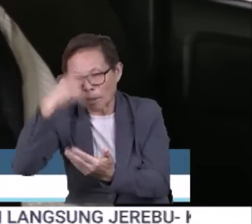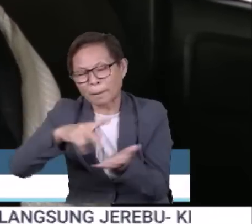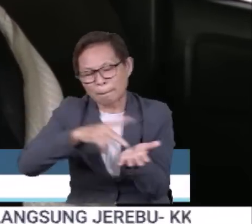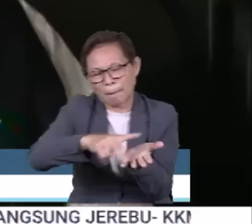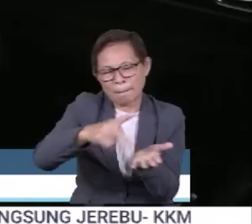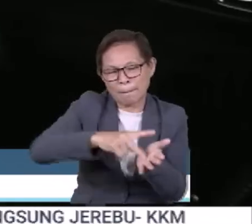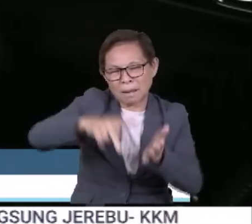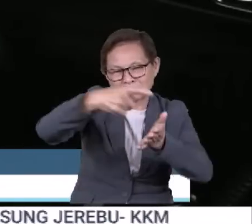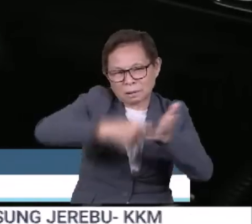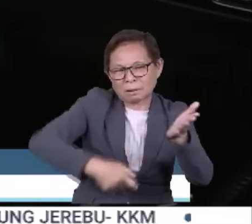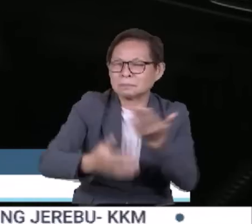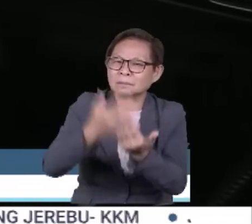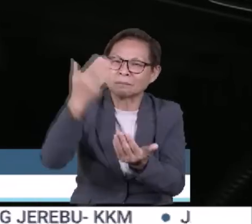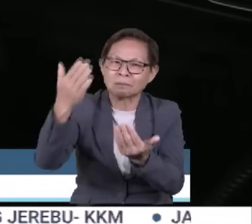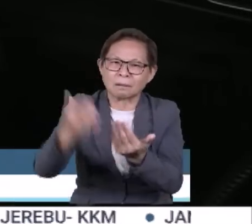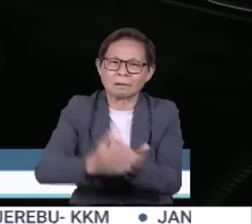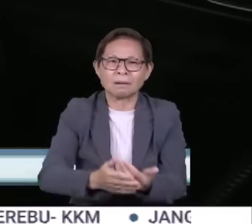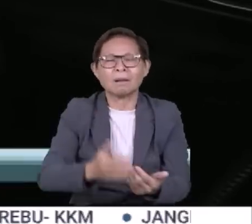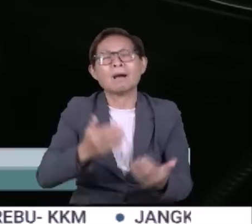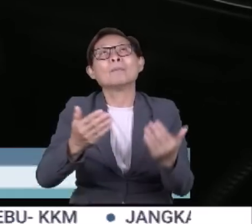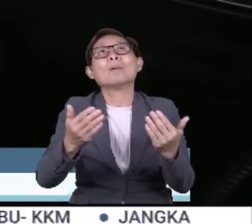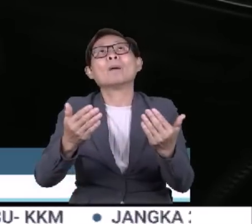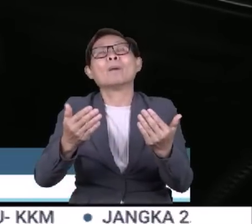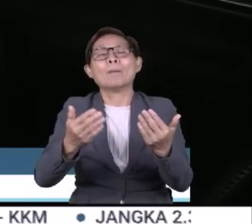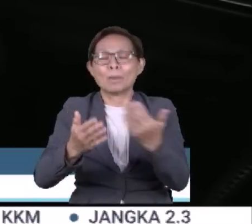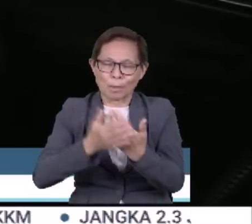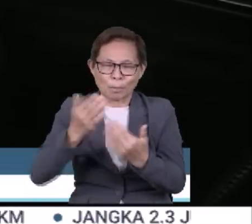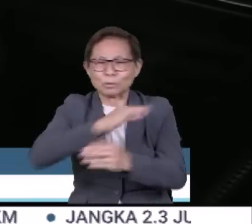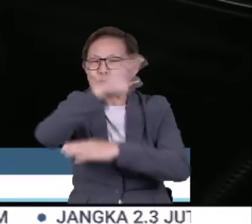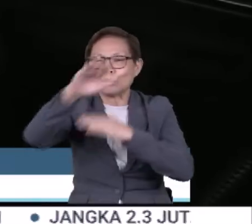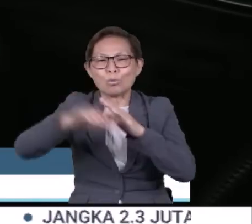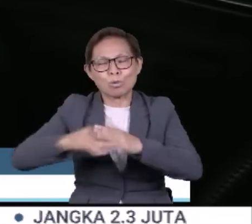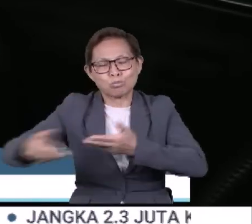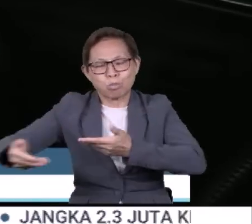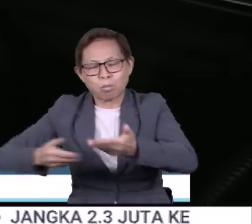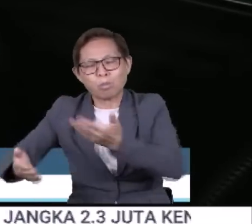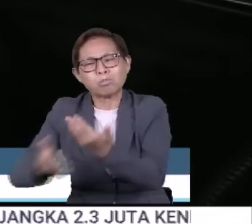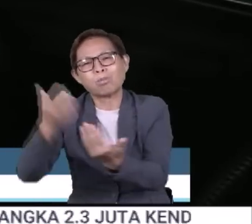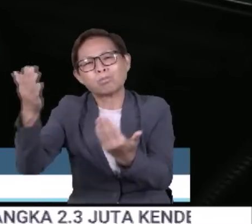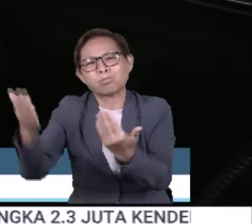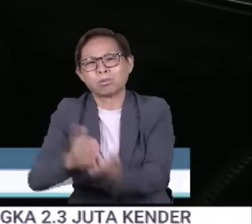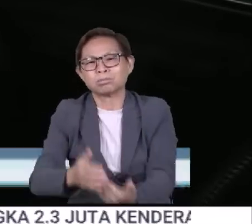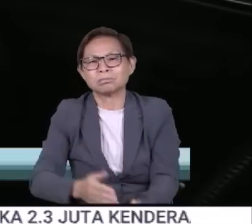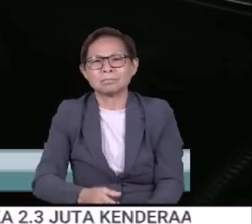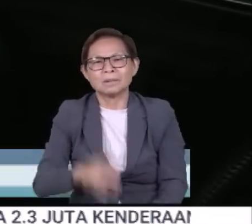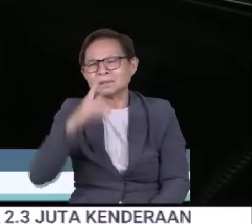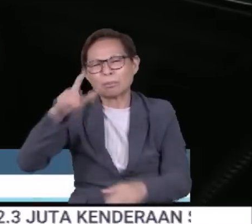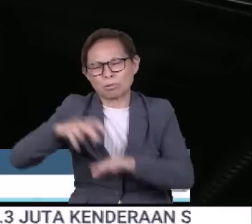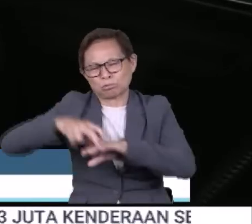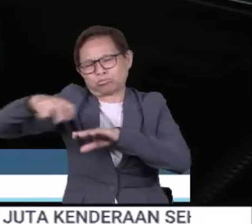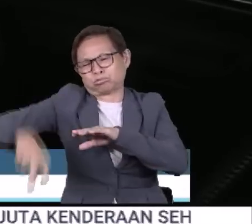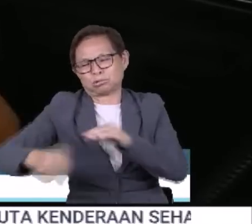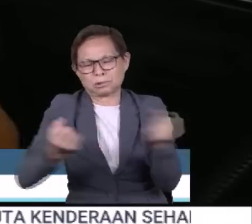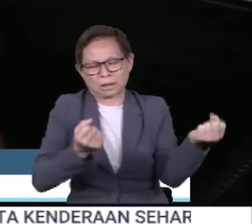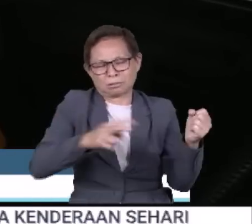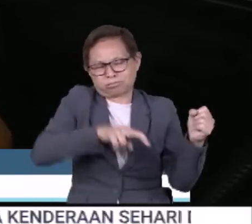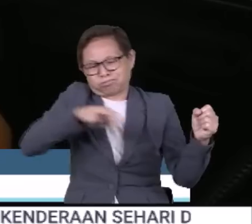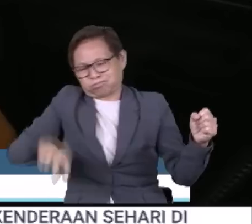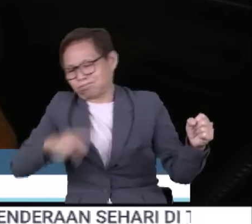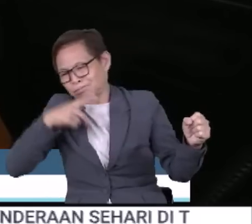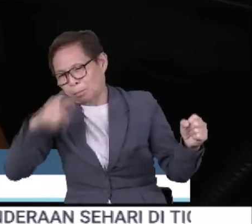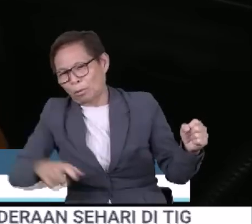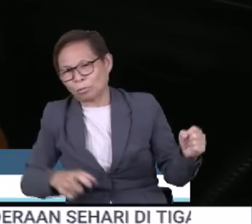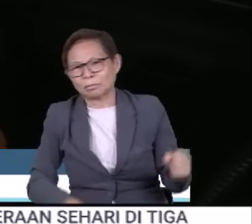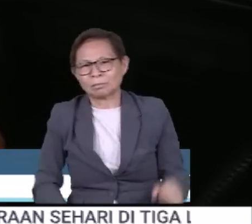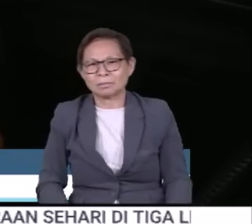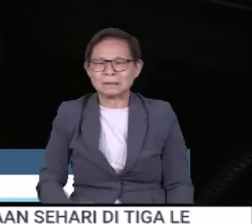pembayaran zakat ini. Alhamdulillah dia memudahkan daripada semua urusan. Kira-kira tak payah turun. Tak payah turun